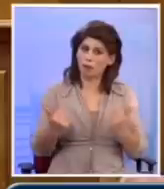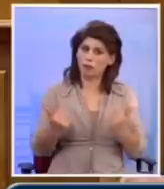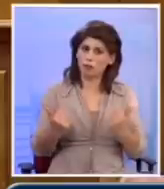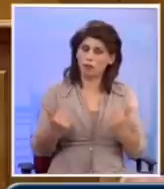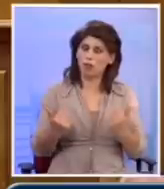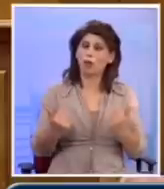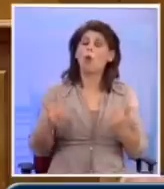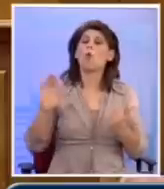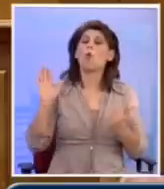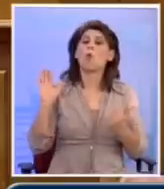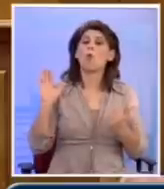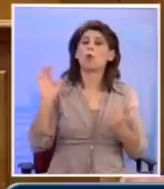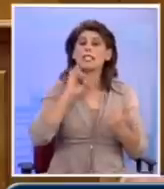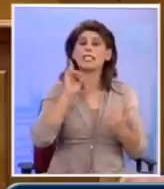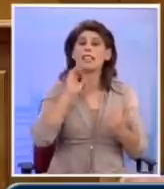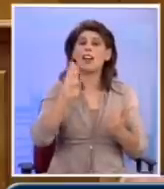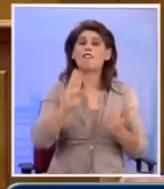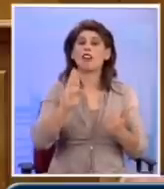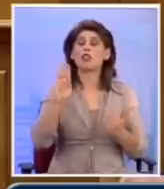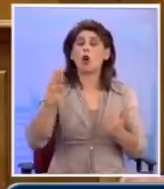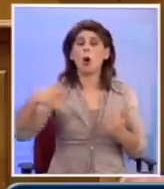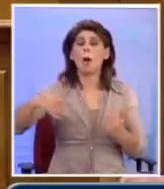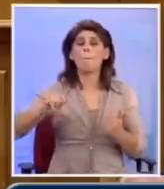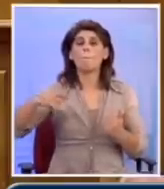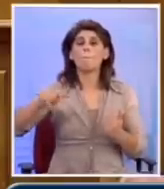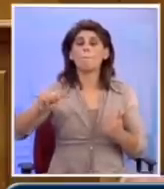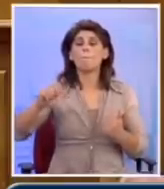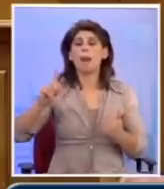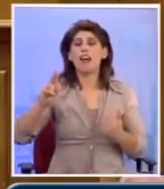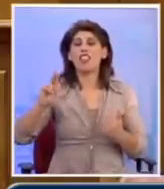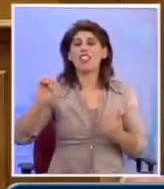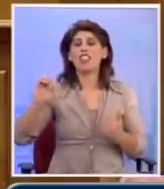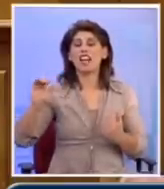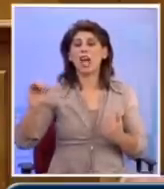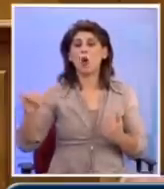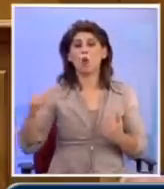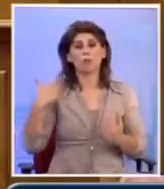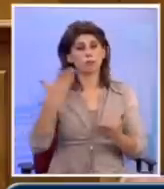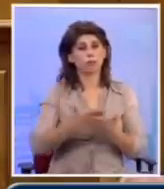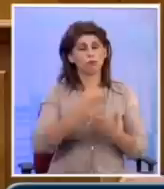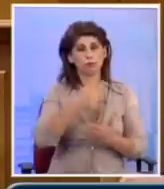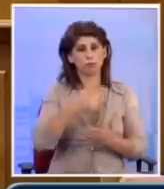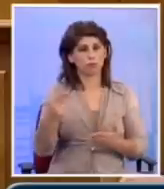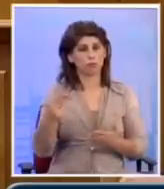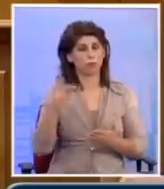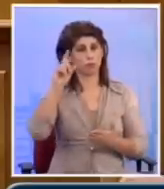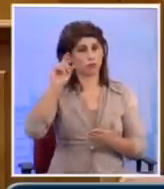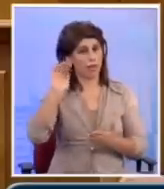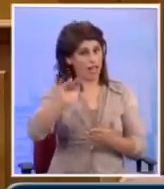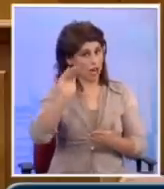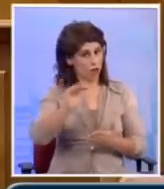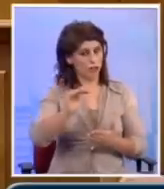καν στην κυρία Βάσο Παπανδρέου, βουλευτής τότε της Συμπολίτευσης, που έθεσε το θέμα με ερώτησή